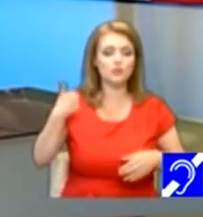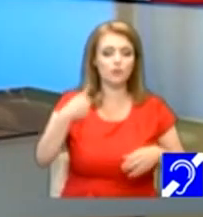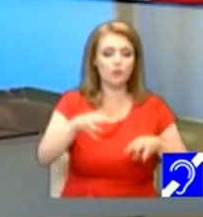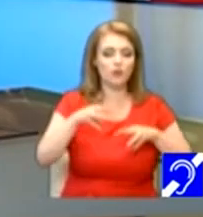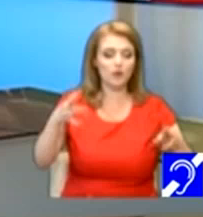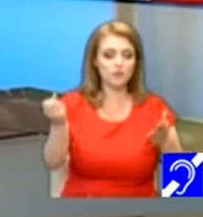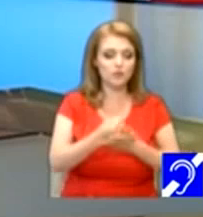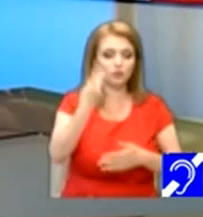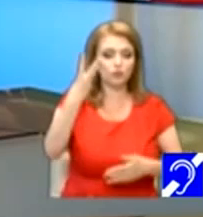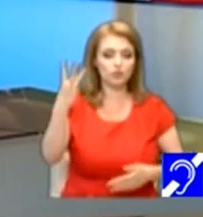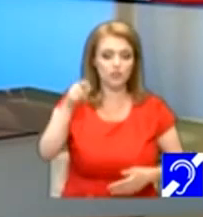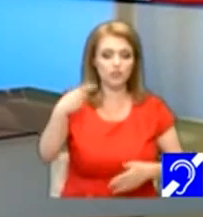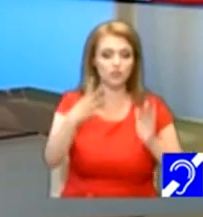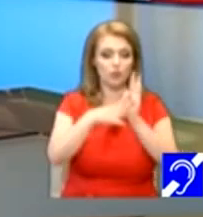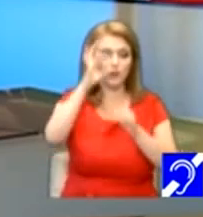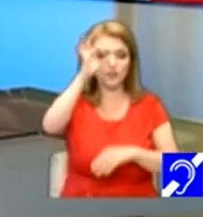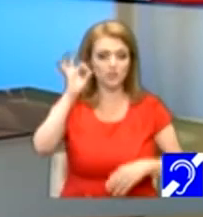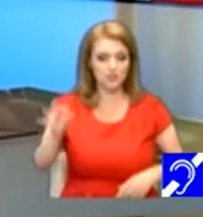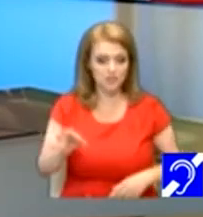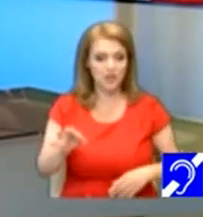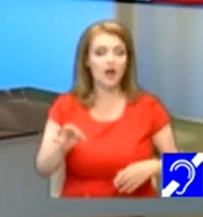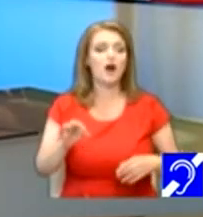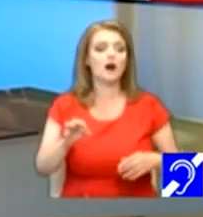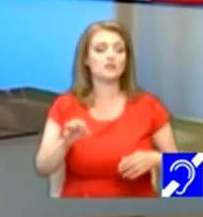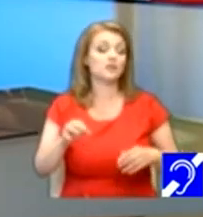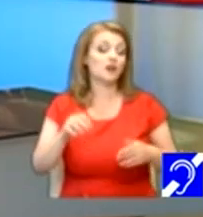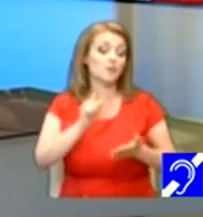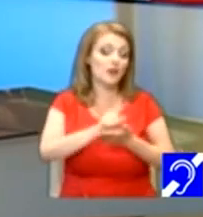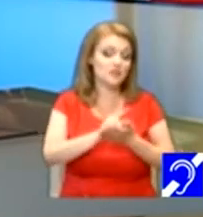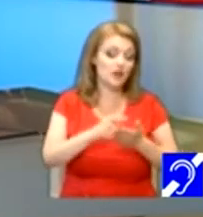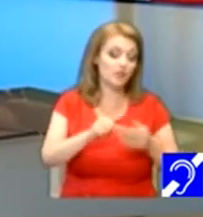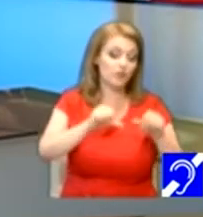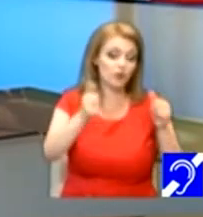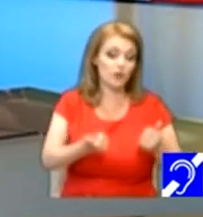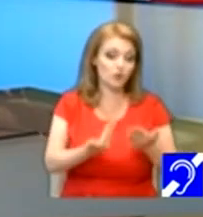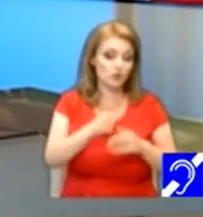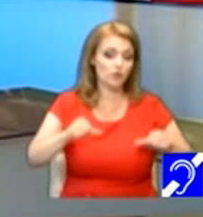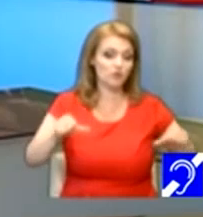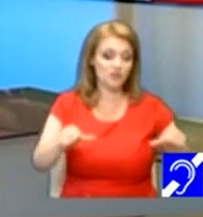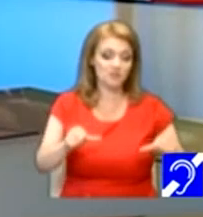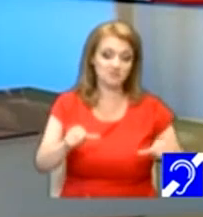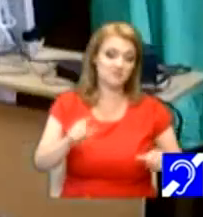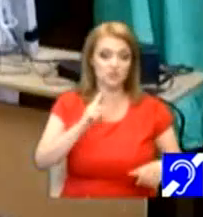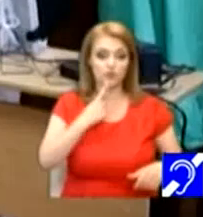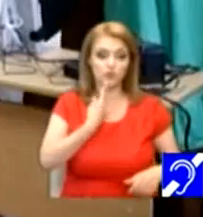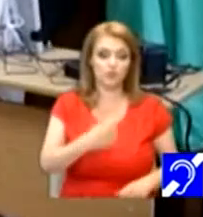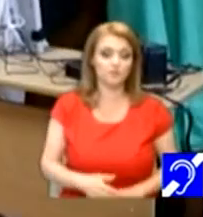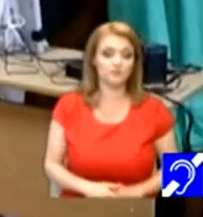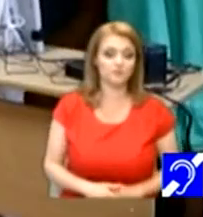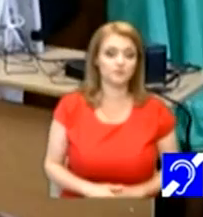obținut 23,9%, iar misiunea de a forma un nou guvern se anunță extrem de dificilă.